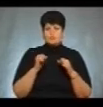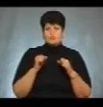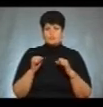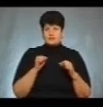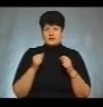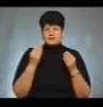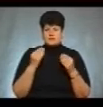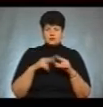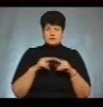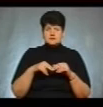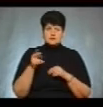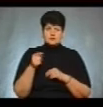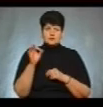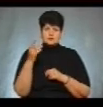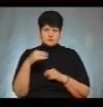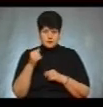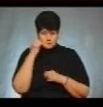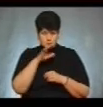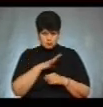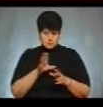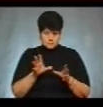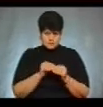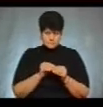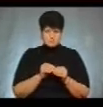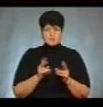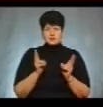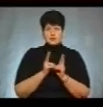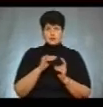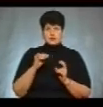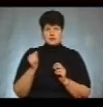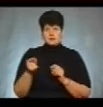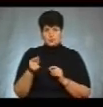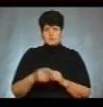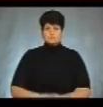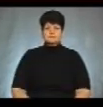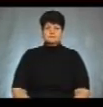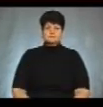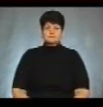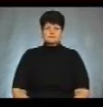Тернопільської облдержадміністрації. Вам дякую, що були з нами. До зустрічі на телеканалі UA Тернопіль. До побачення.